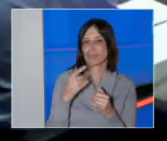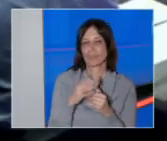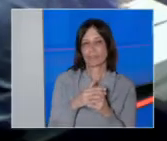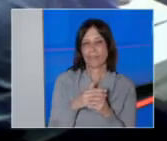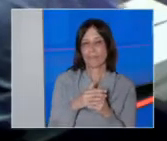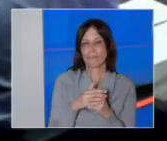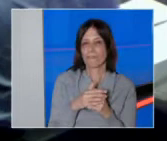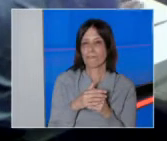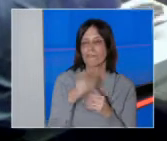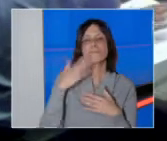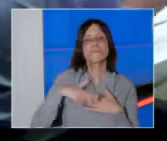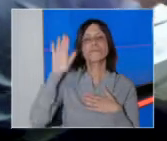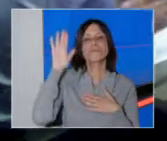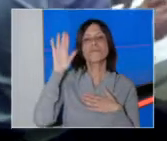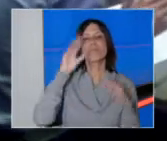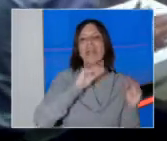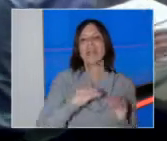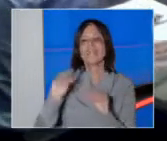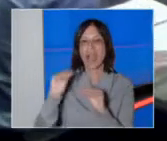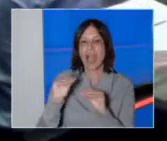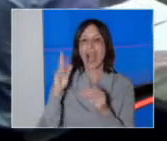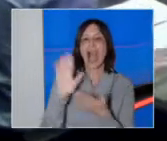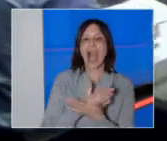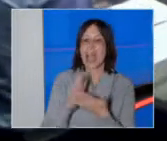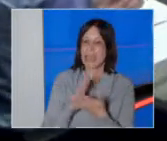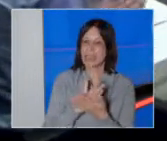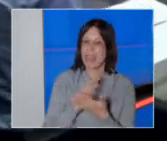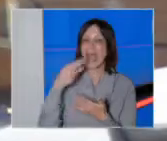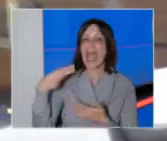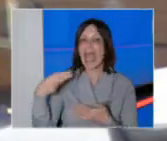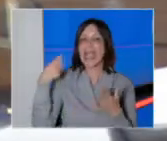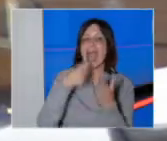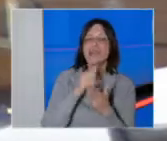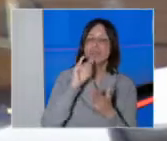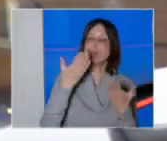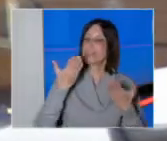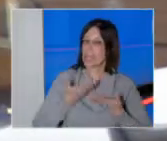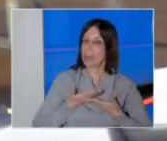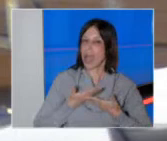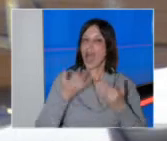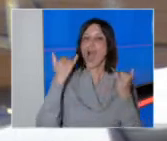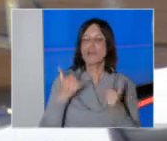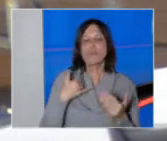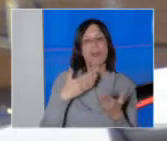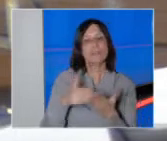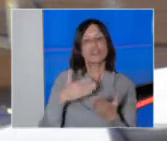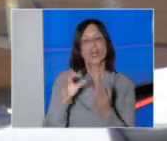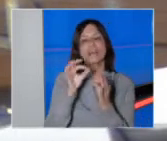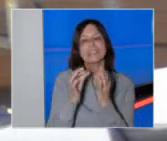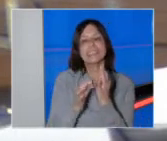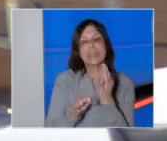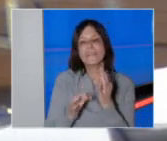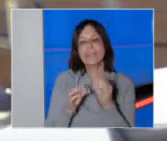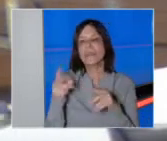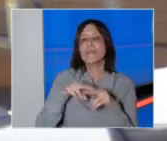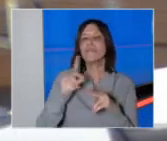רגע, ההצבעה עברה. ההחלטה של ה' הדיון התקבלה. עכשיו אנחנו ממשיכים לסעיפים הבאים.